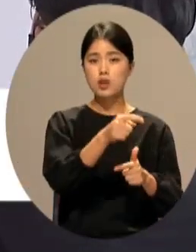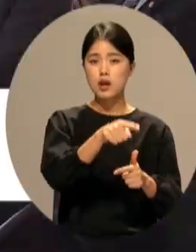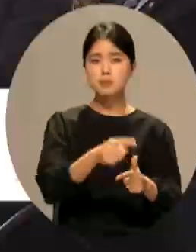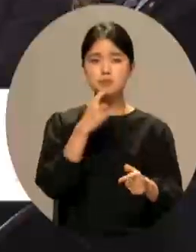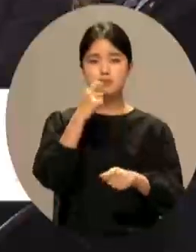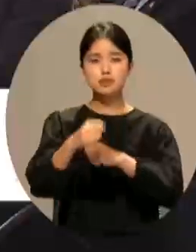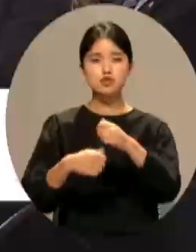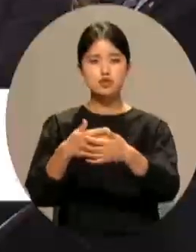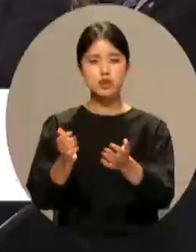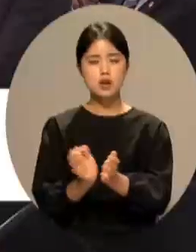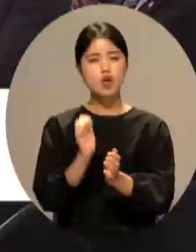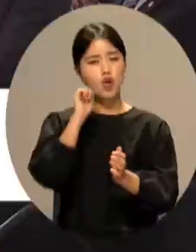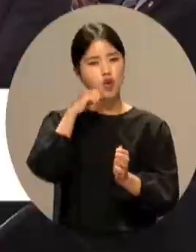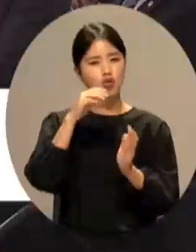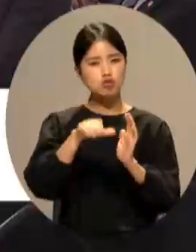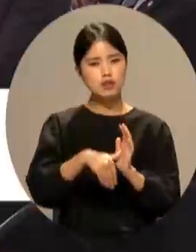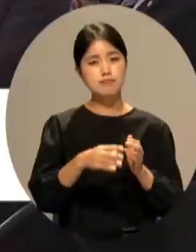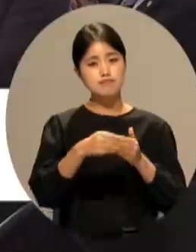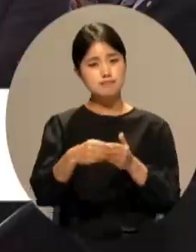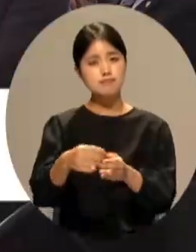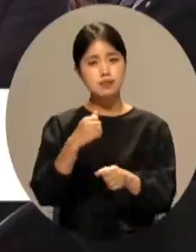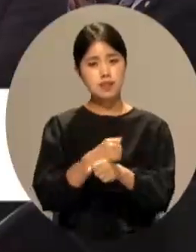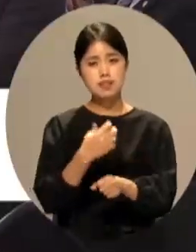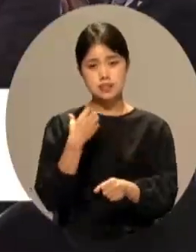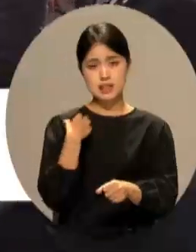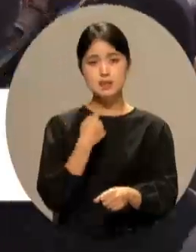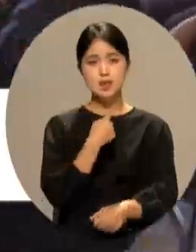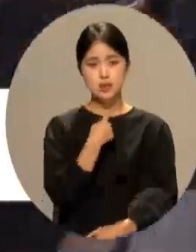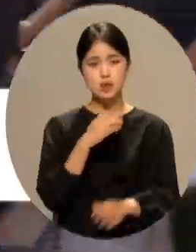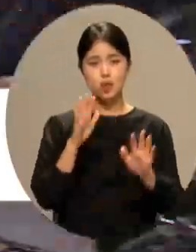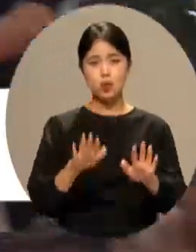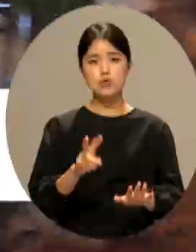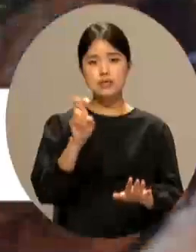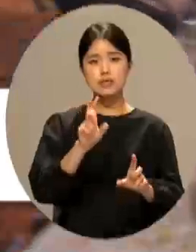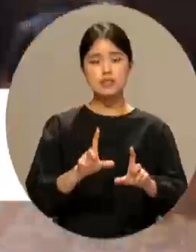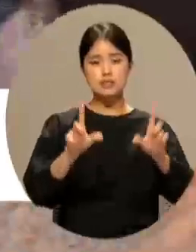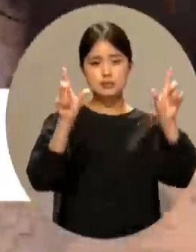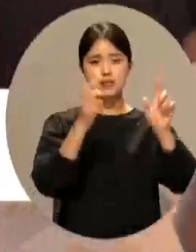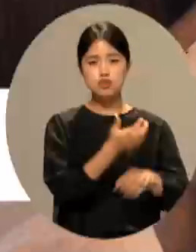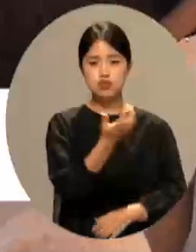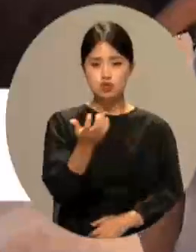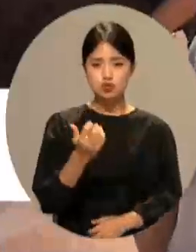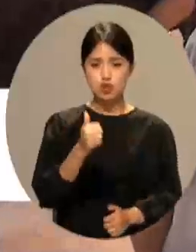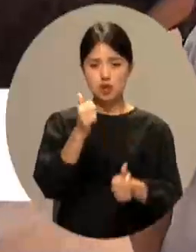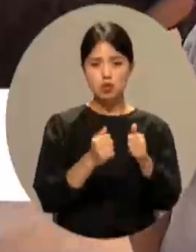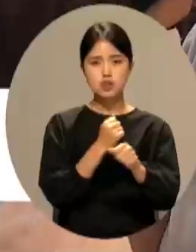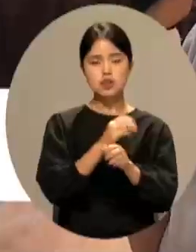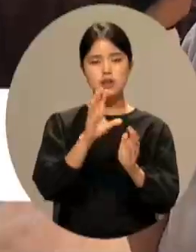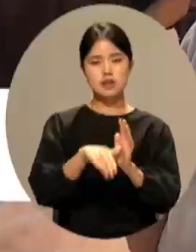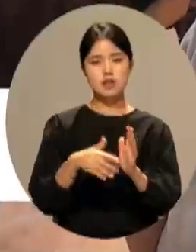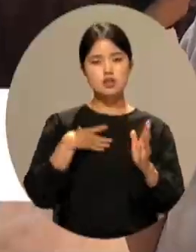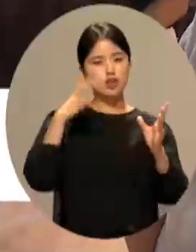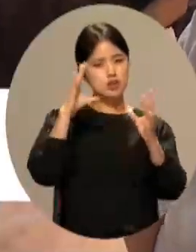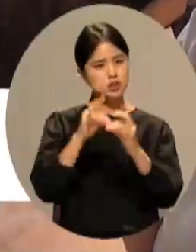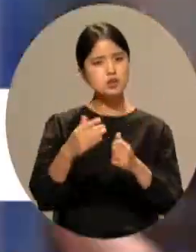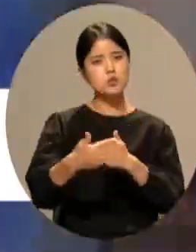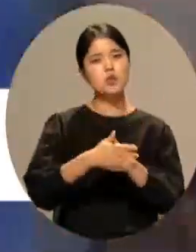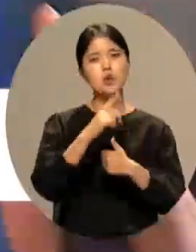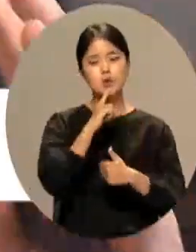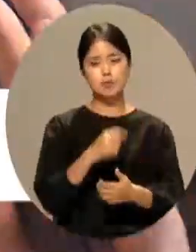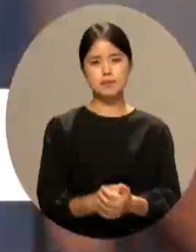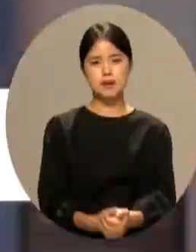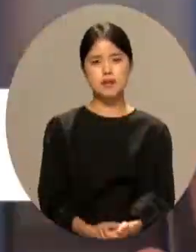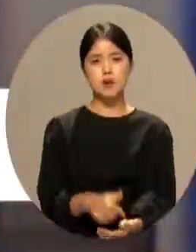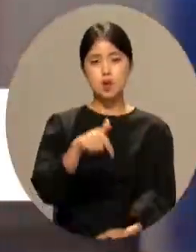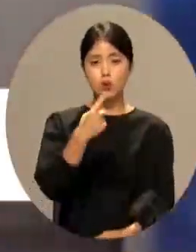어려울 때 길을 제시한 나침반이었다며 오는 20일 전주 순회 경선에서 자신을 지지해 줄 것을 호소했습니다.